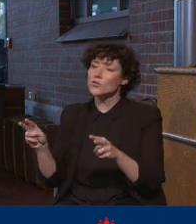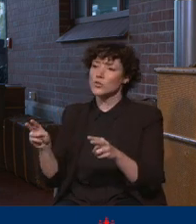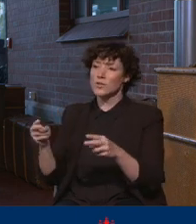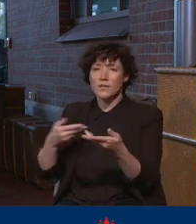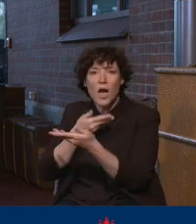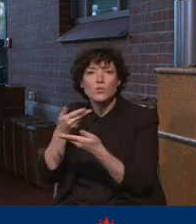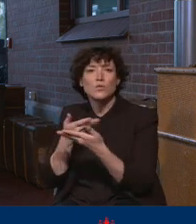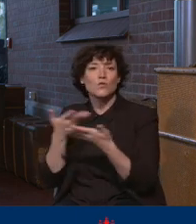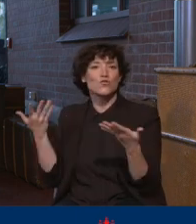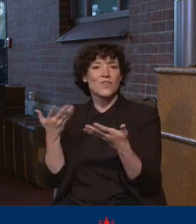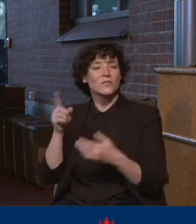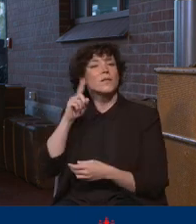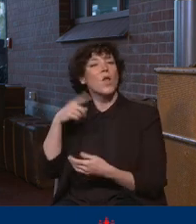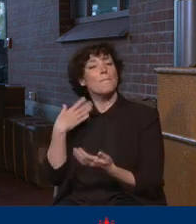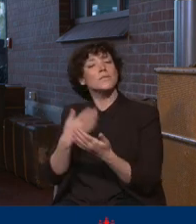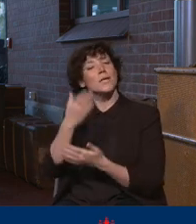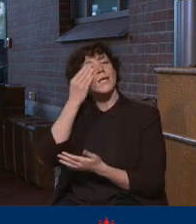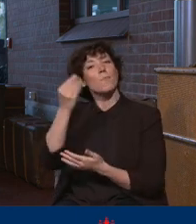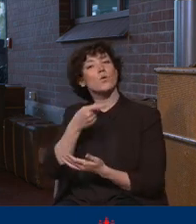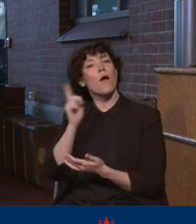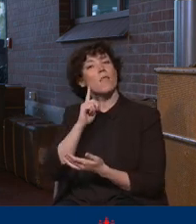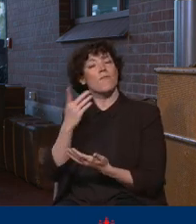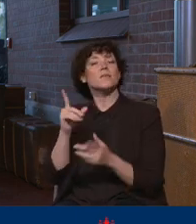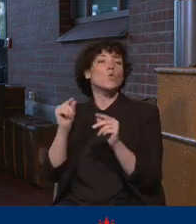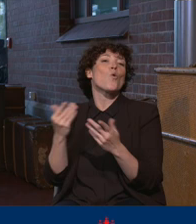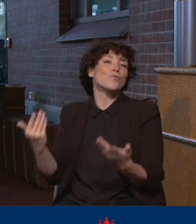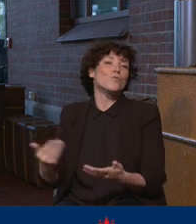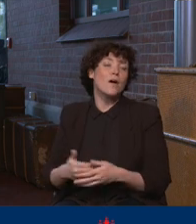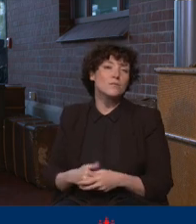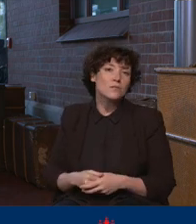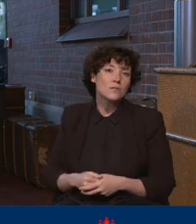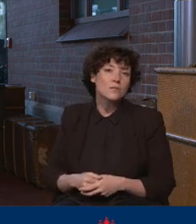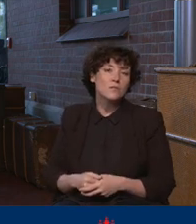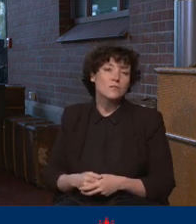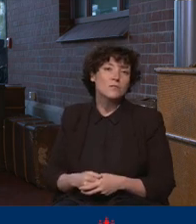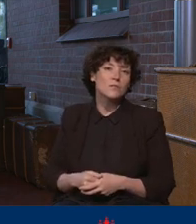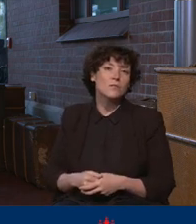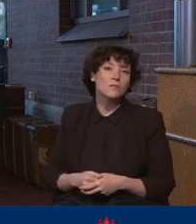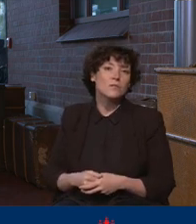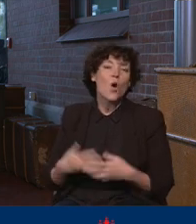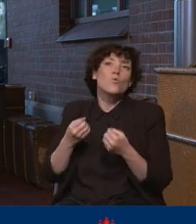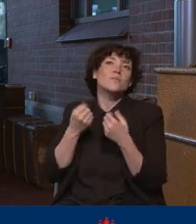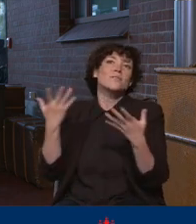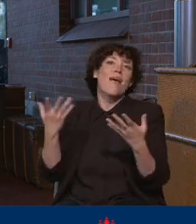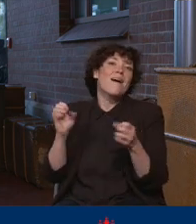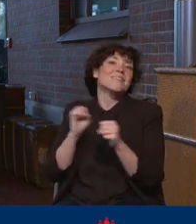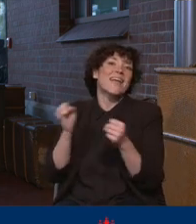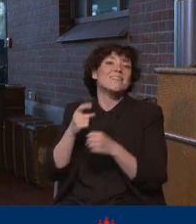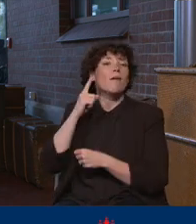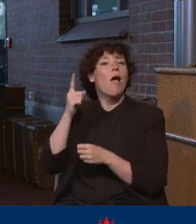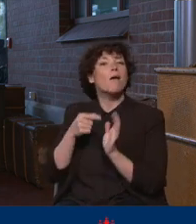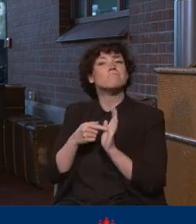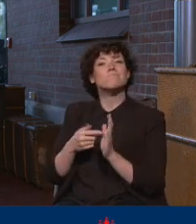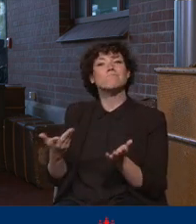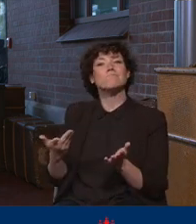in hamburg relativ gut aufgestellt einerseits andererseits glaube ich dass es und ich kann jetzt hier keinen rat geben das will ich mir nicht herausnehmen